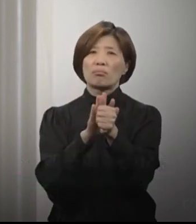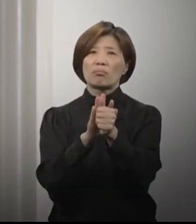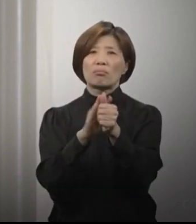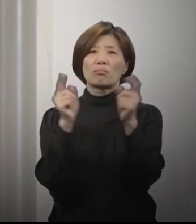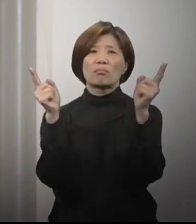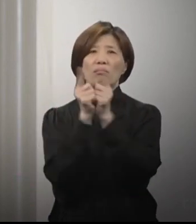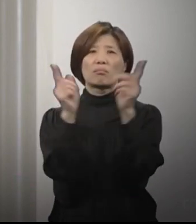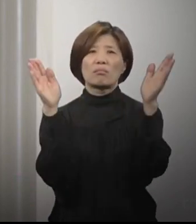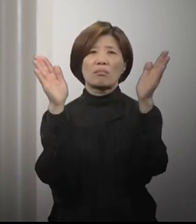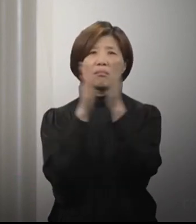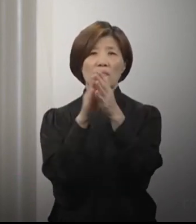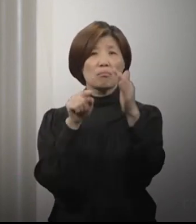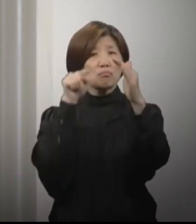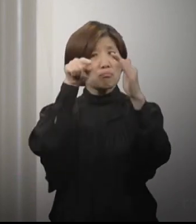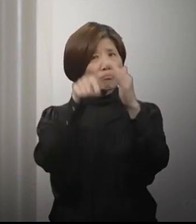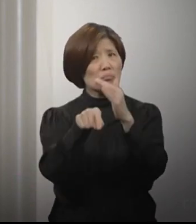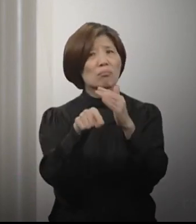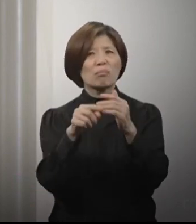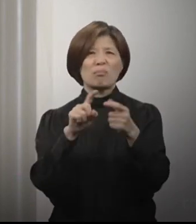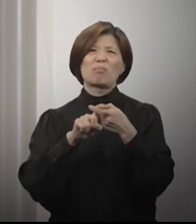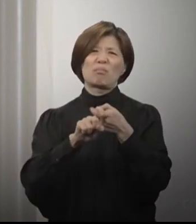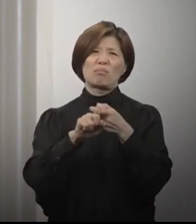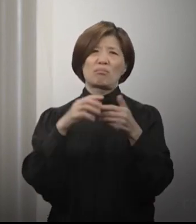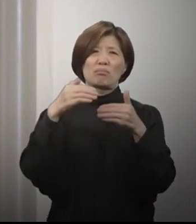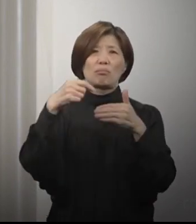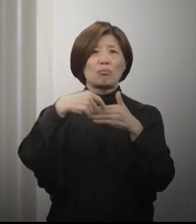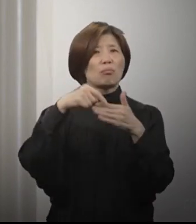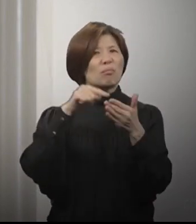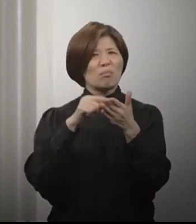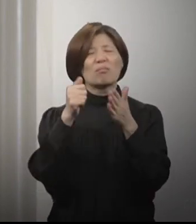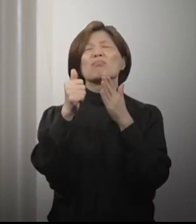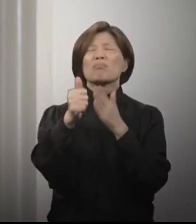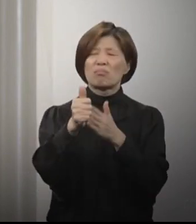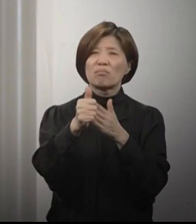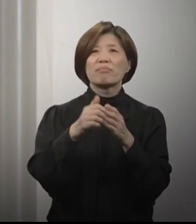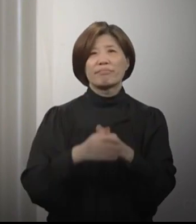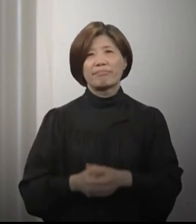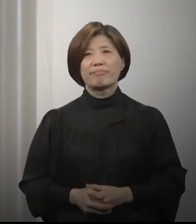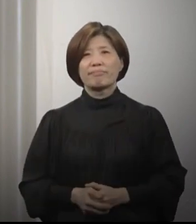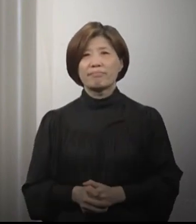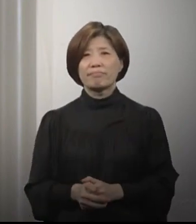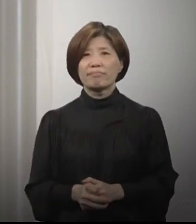직접 방문해 주시며 관심을 가져주시면 감사하겠습니다.